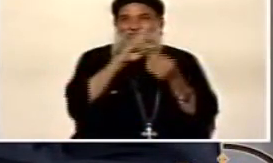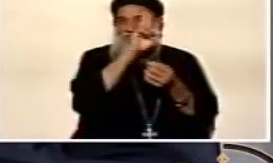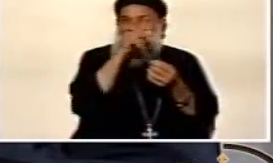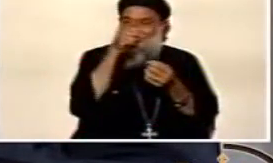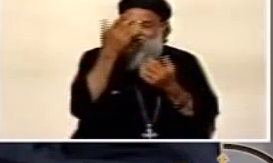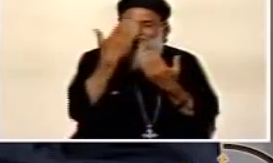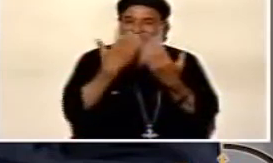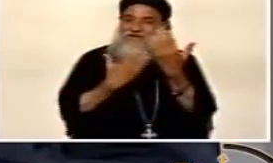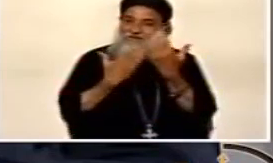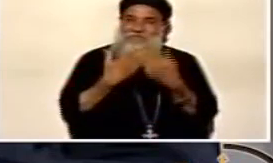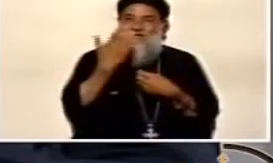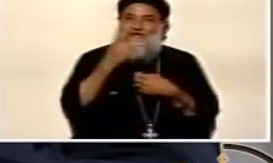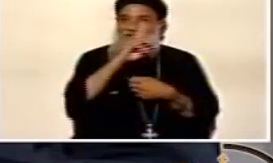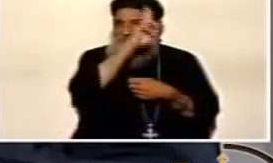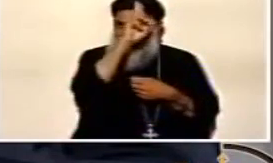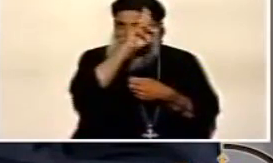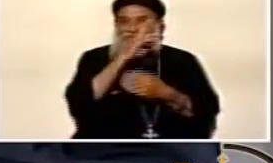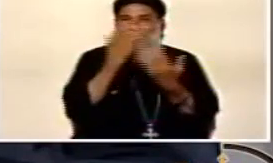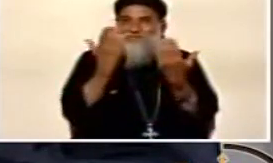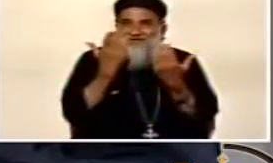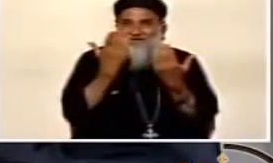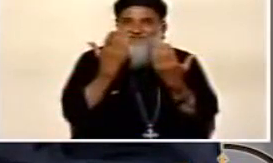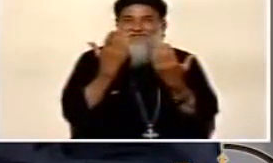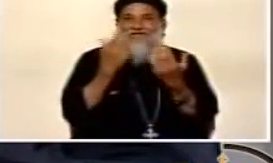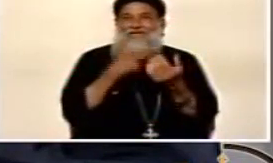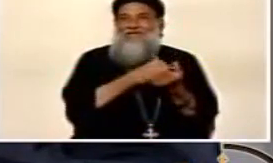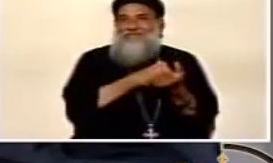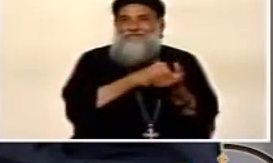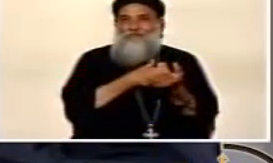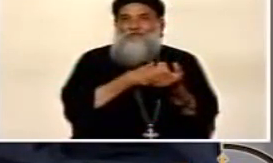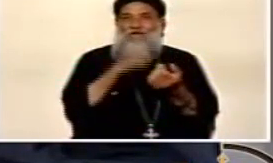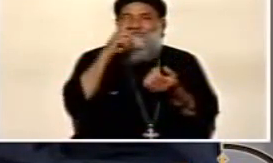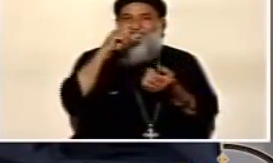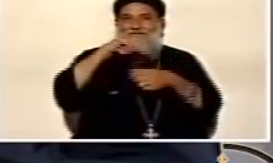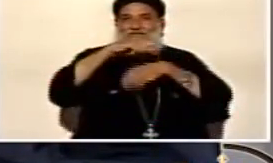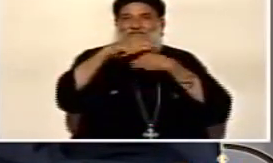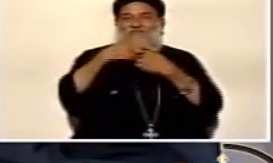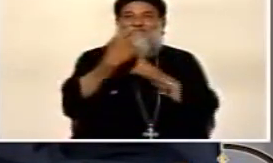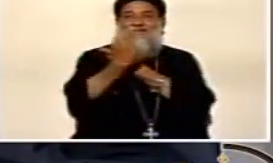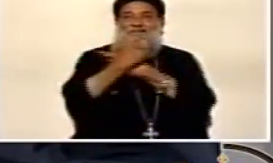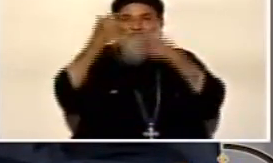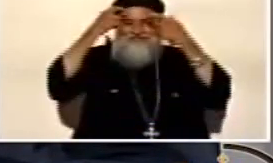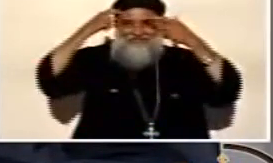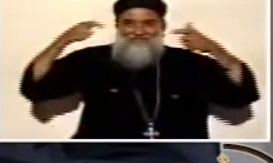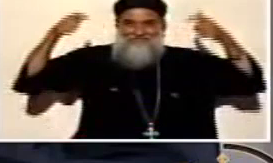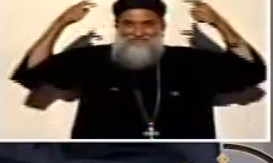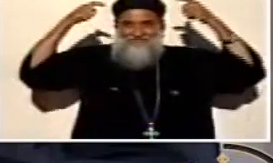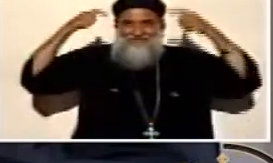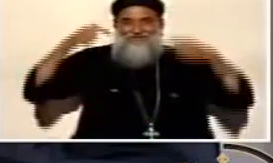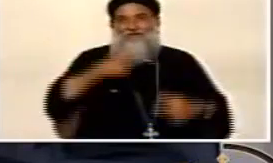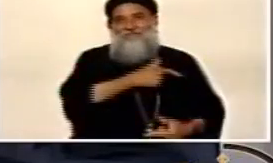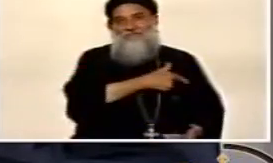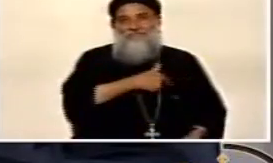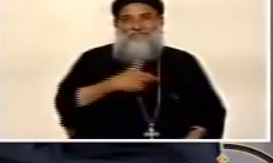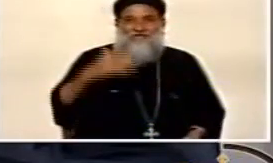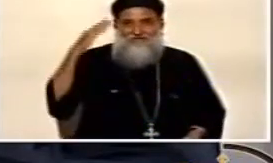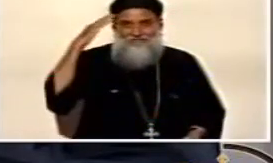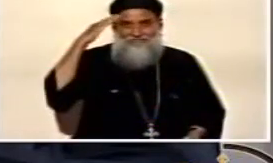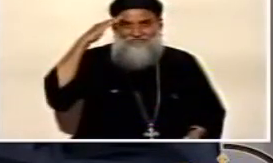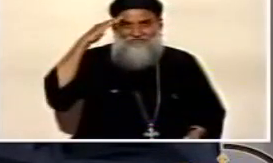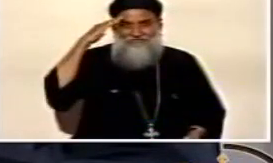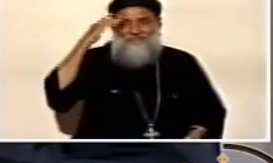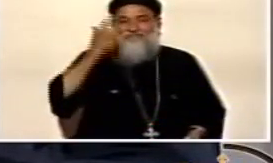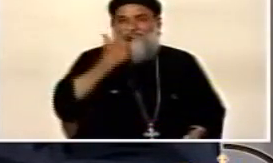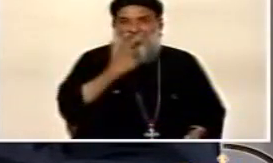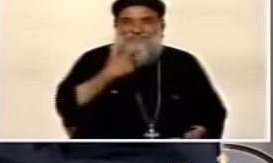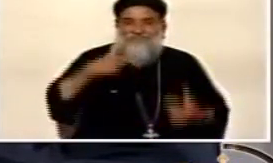أو أي حاجة تخص صلاة اللقان ياريت تبعتوها عشان سيدنا طبعا يعلمنا ويرشدنا. خد بركة. باسمكم بشكر